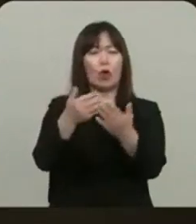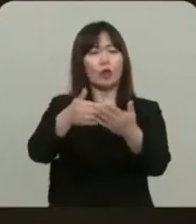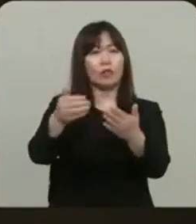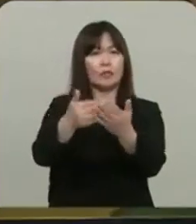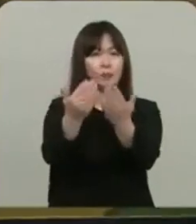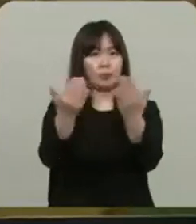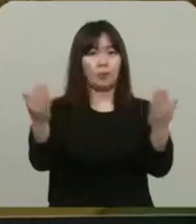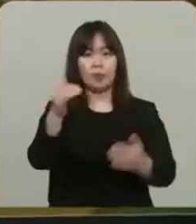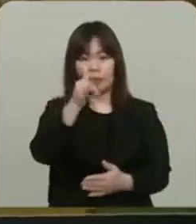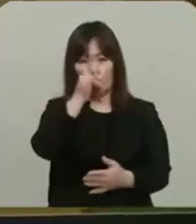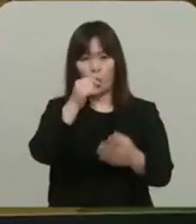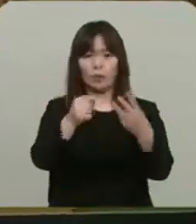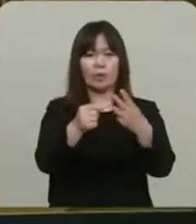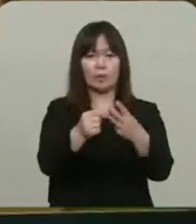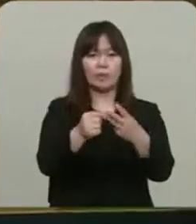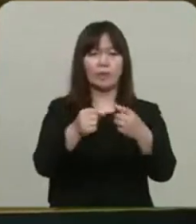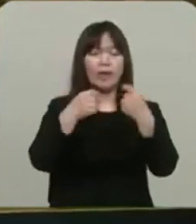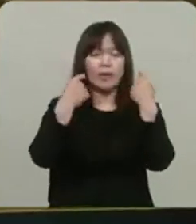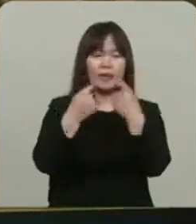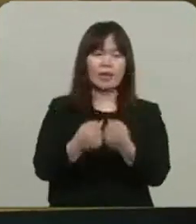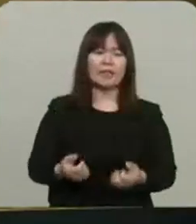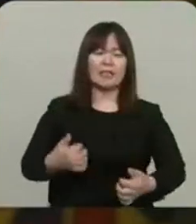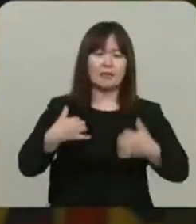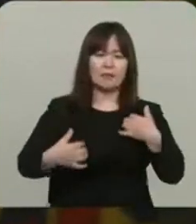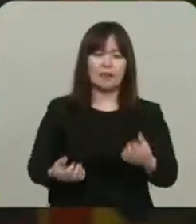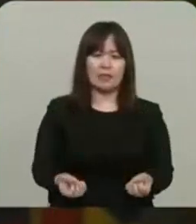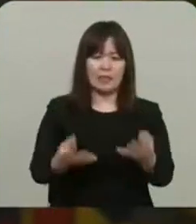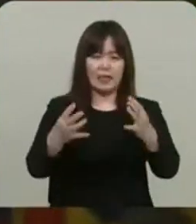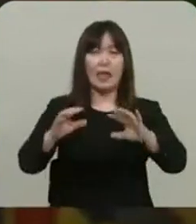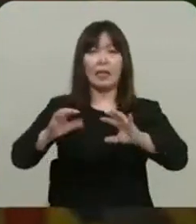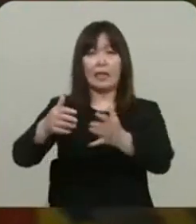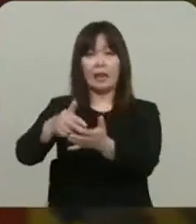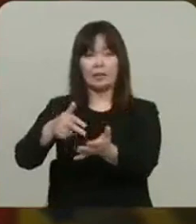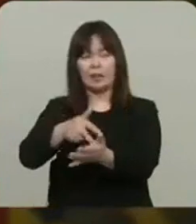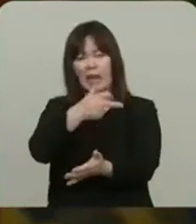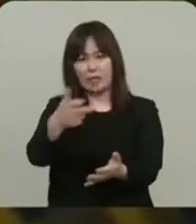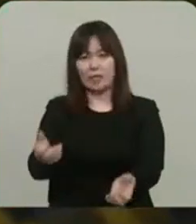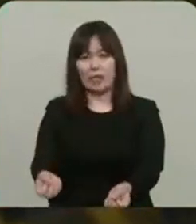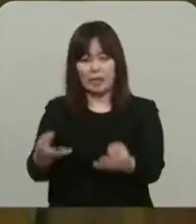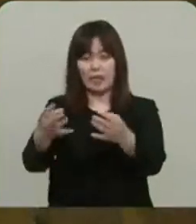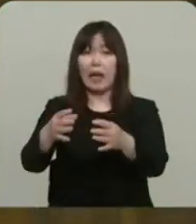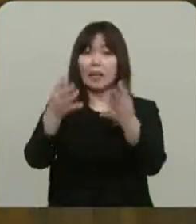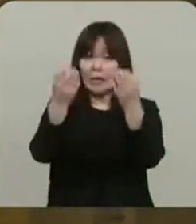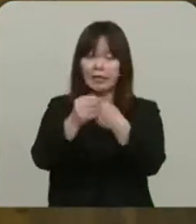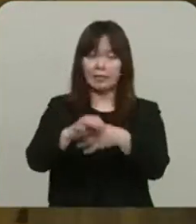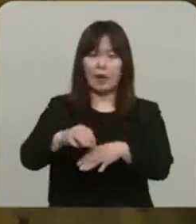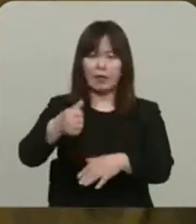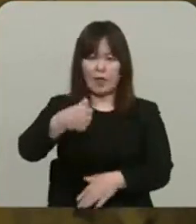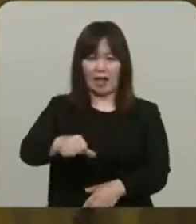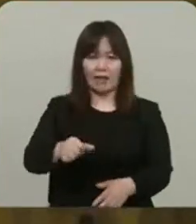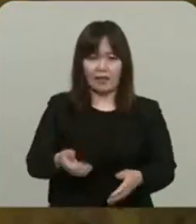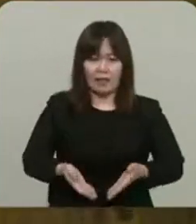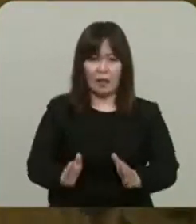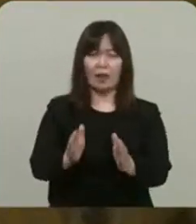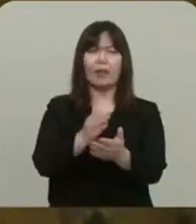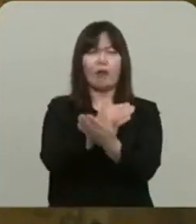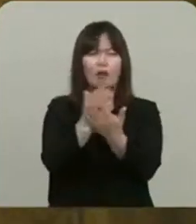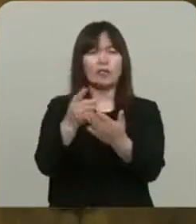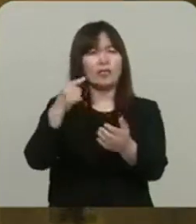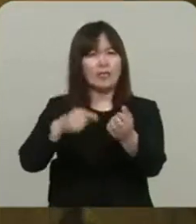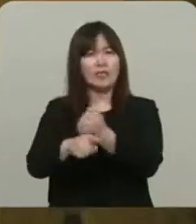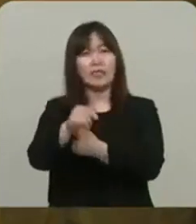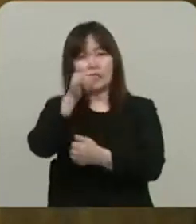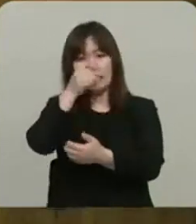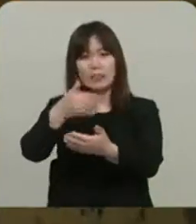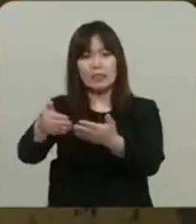있고요. 3부에서는 개인의 경사나 국가적인 왕세자가 탄생했다든지 스승님과 만나는 어떤 뜻깊은